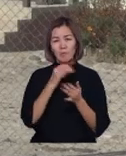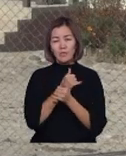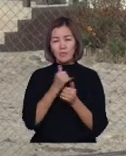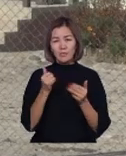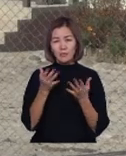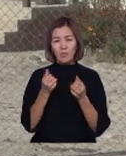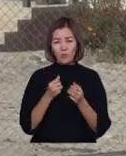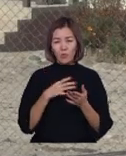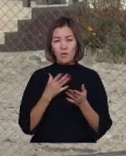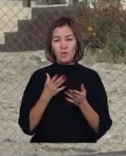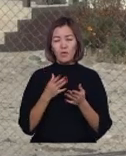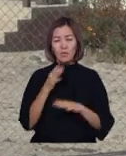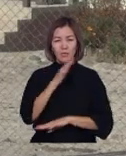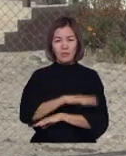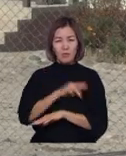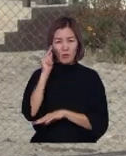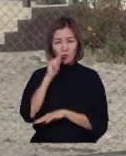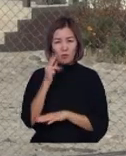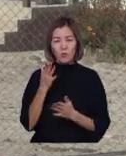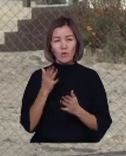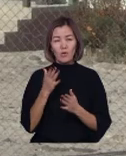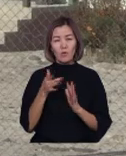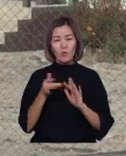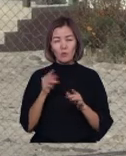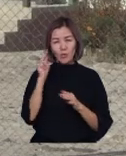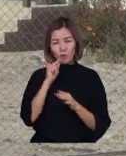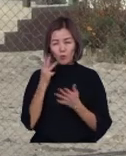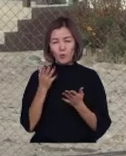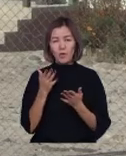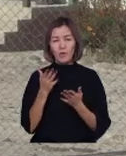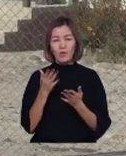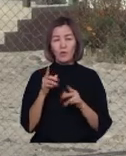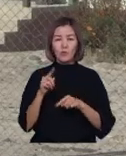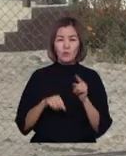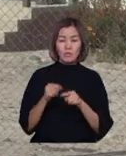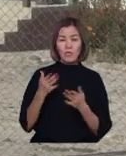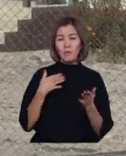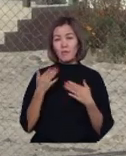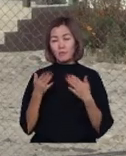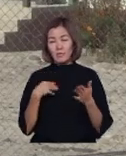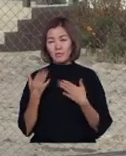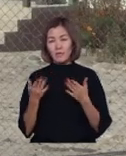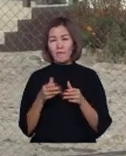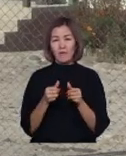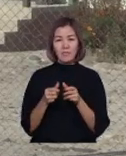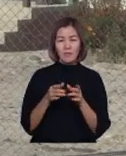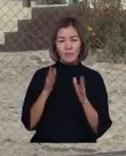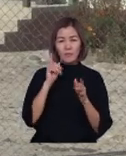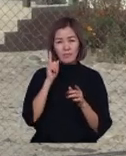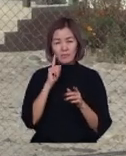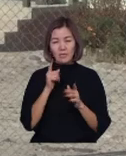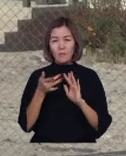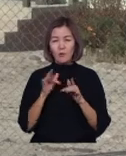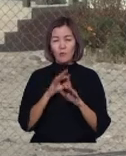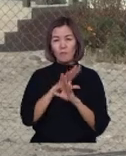алуға, сабақ үрдісін онлайн оқуға, жаңағы туысқандармен, жақындармен жаңа телефон арқылы,